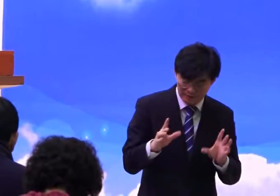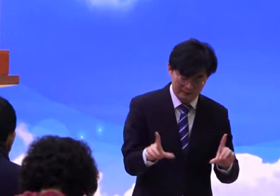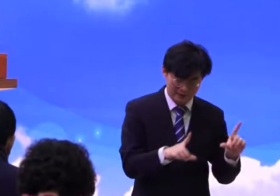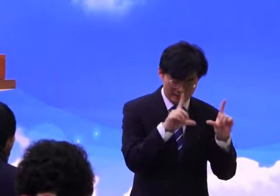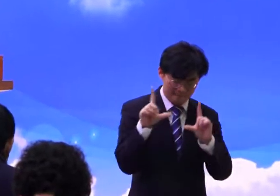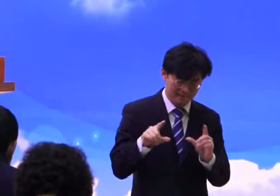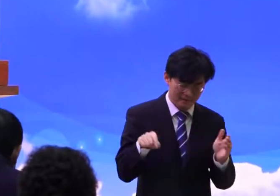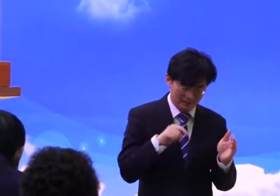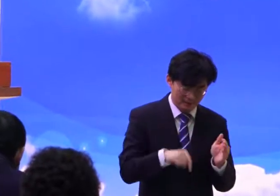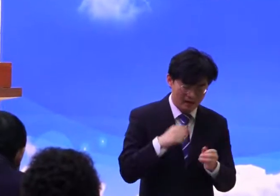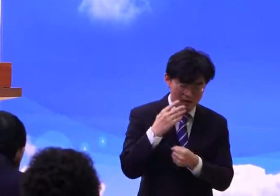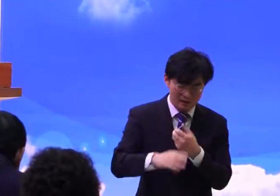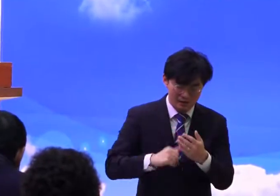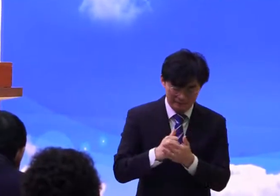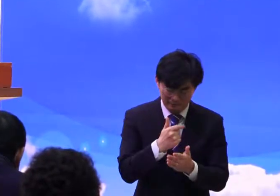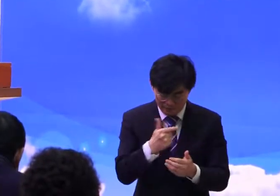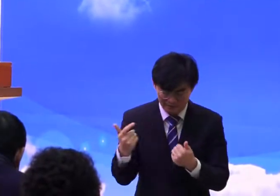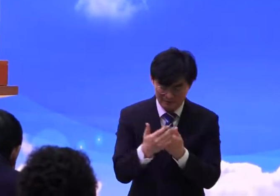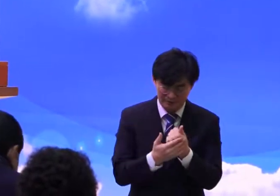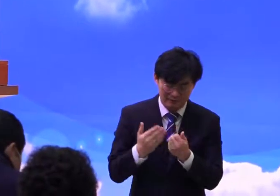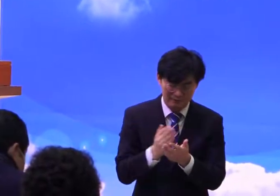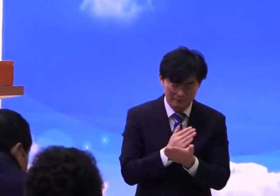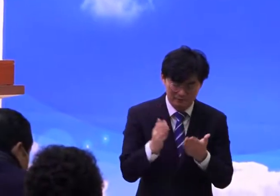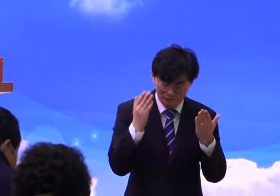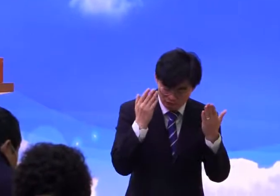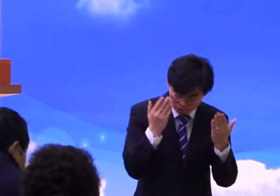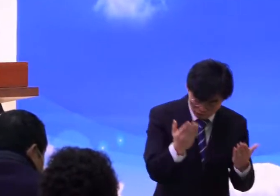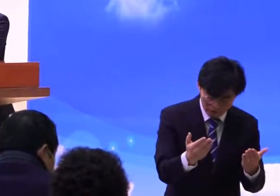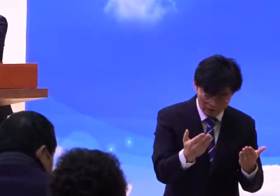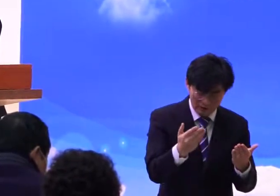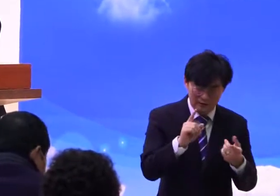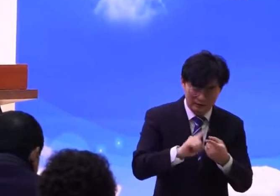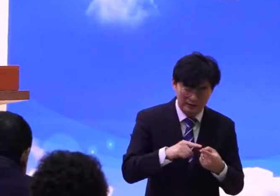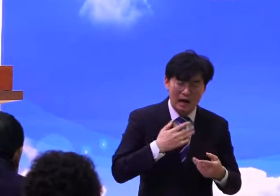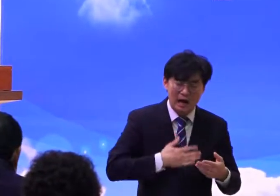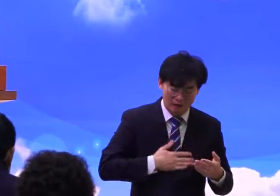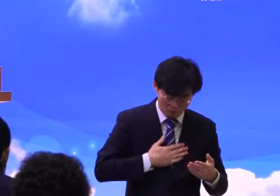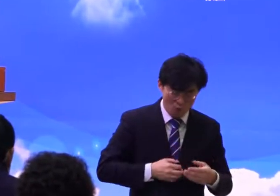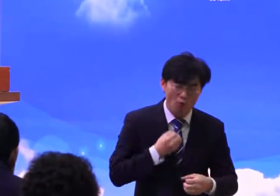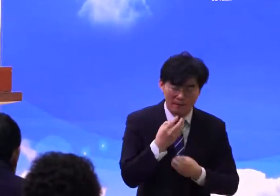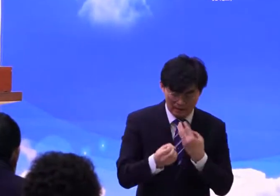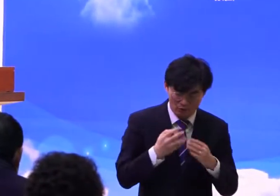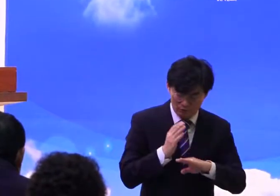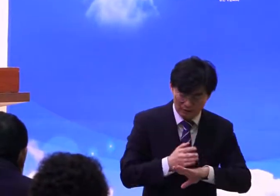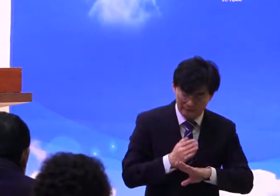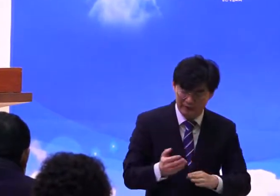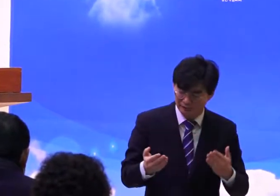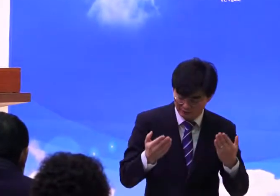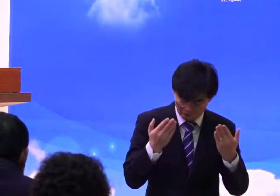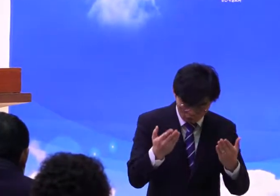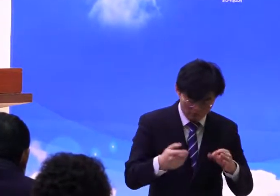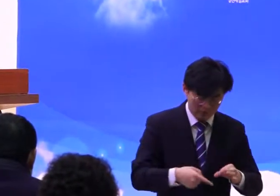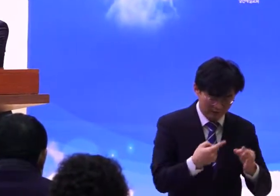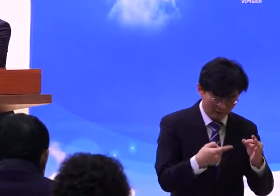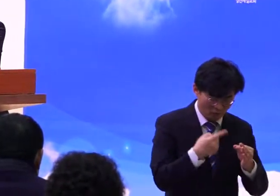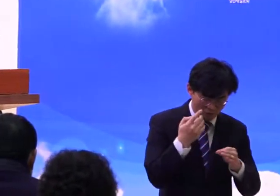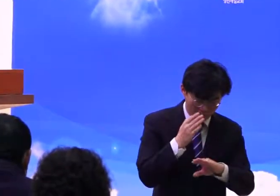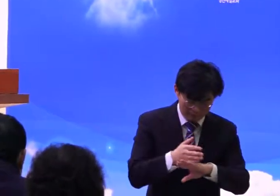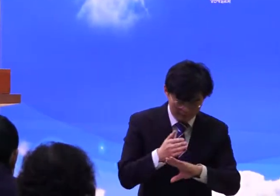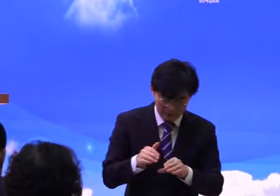속에서 하나님께서 무한한 은혜를 베풀어 주셨음을 고백하고 감사하며 주일 헌금으로 11조로